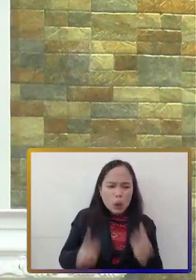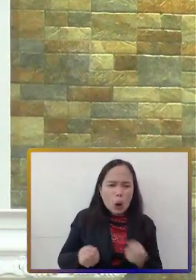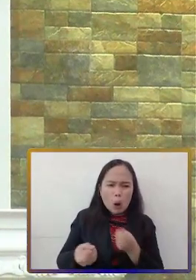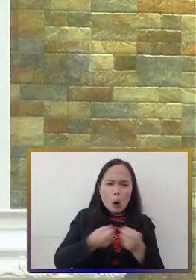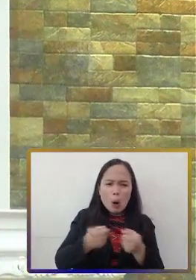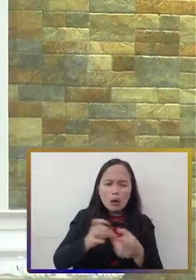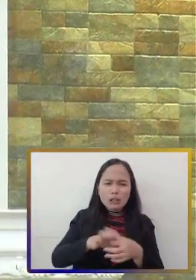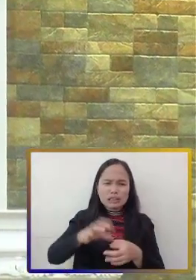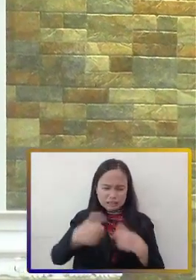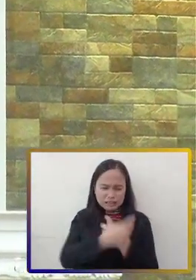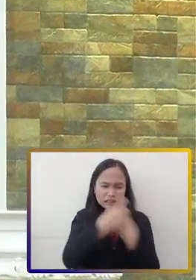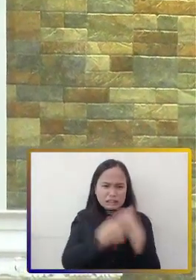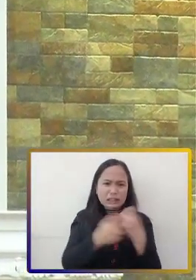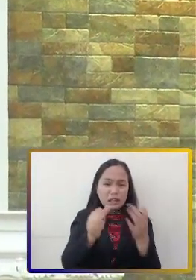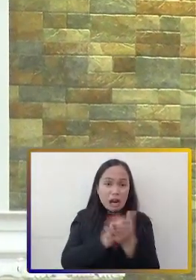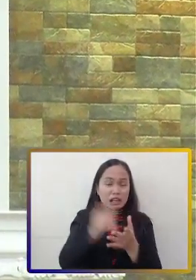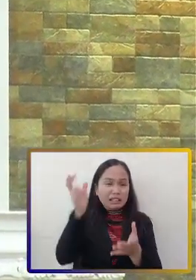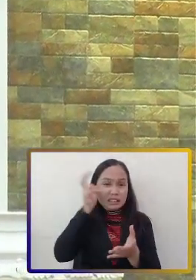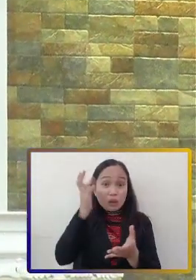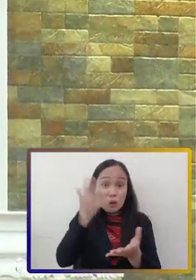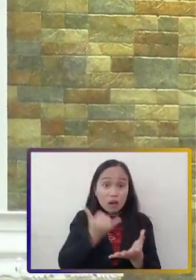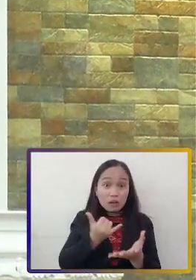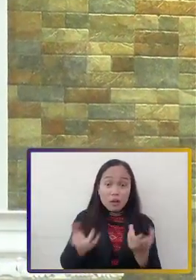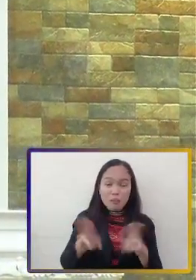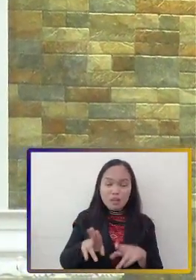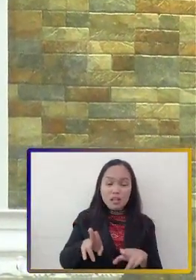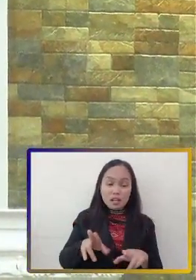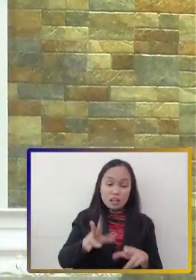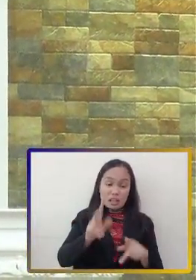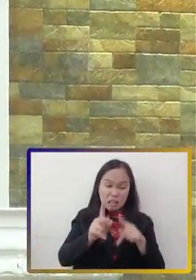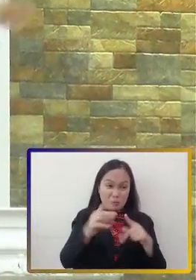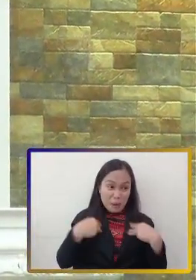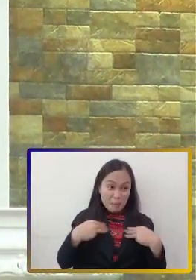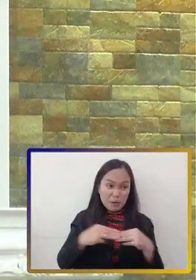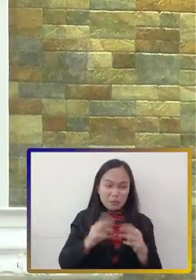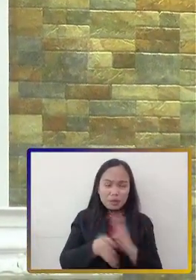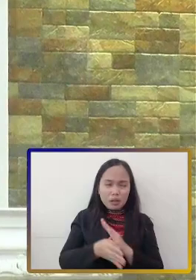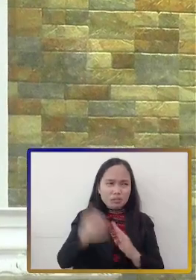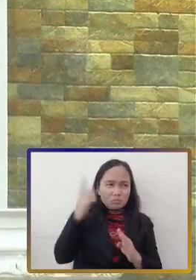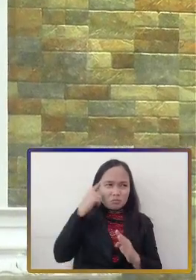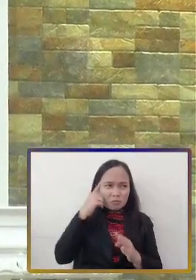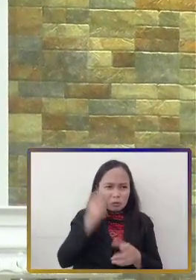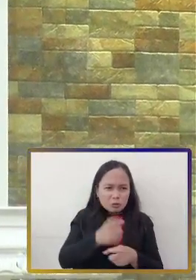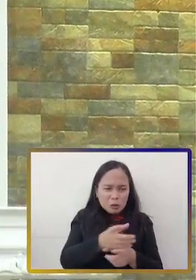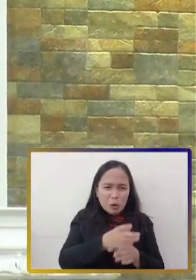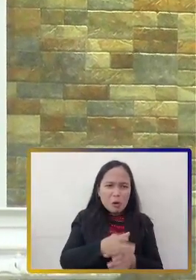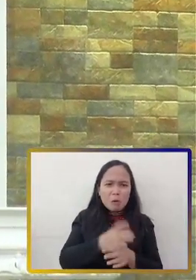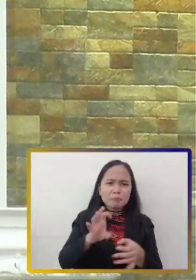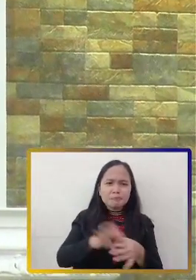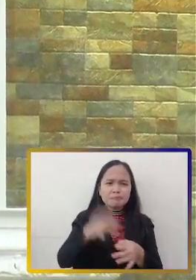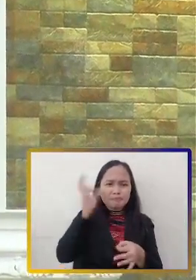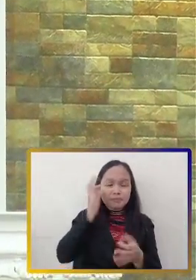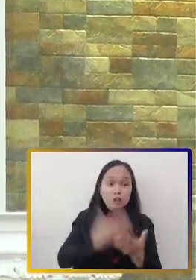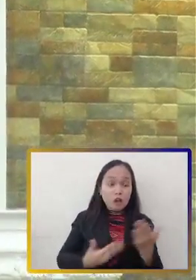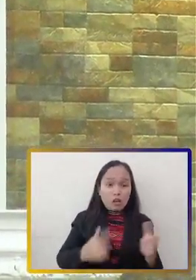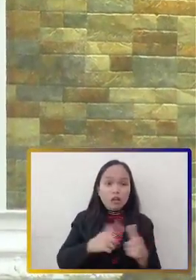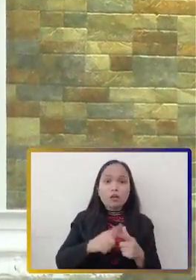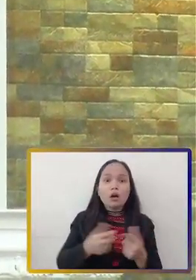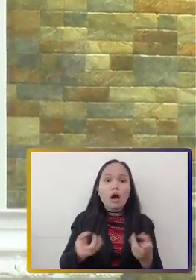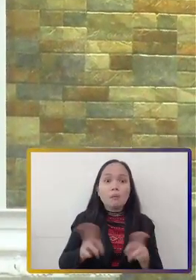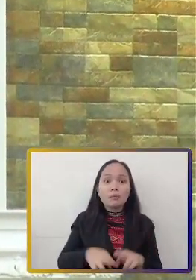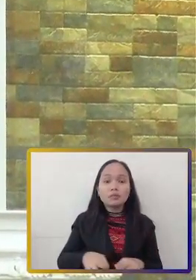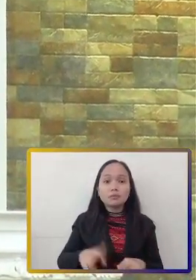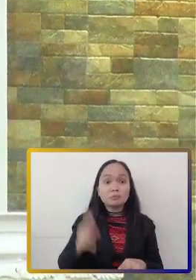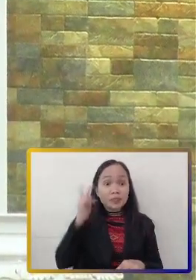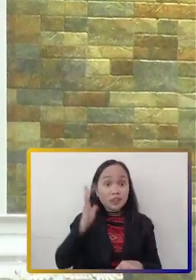Bakit? Abay, iningatan niya yung kanyang immoralidad. Pinabura ng pastor, eh di lalo na nagrabing, yung pastor naman naging stronghold